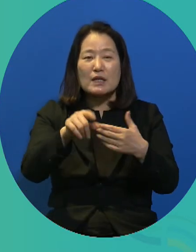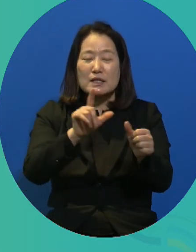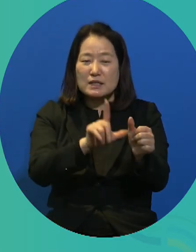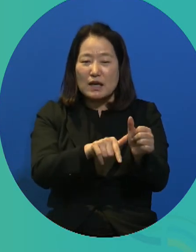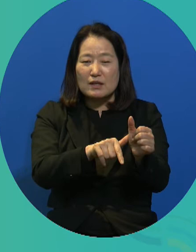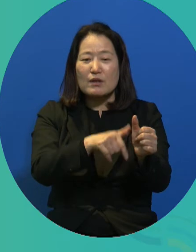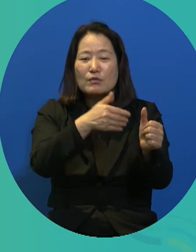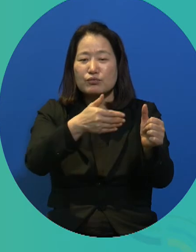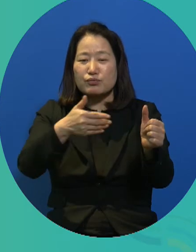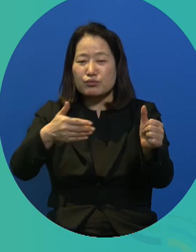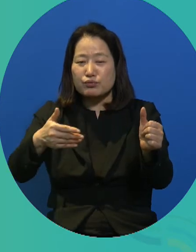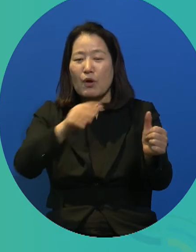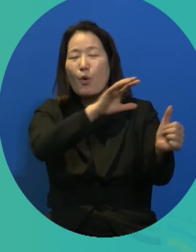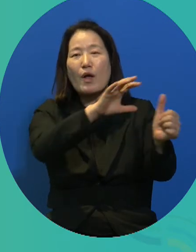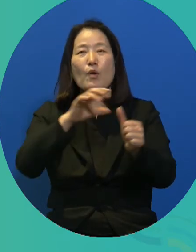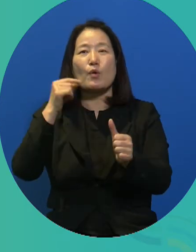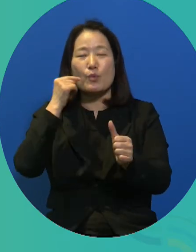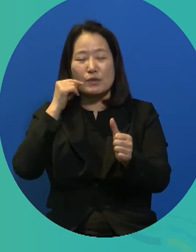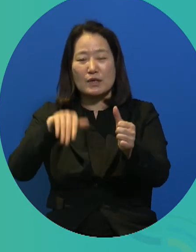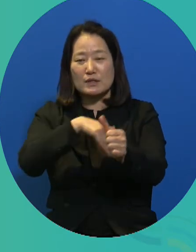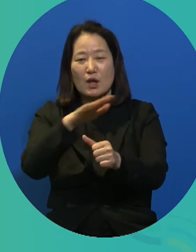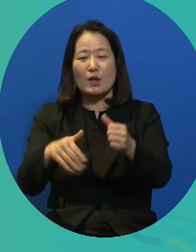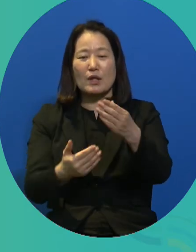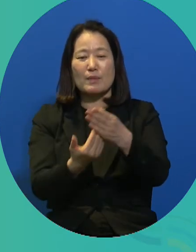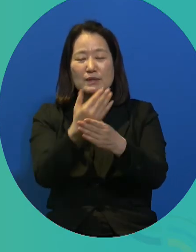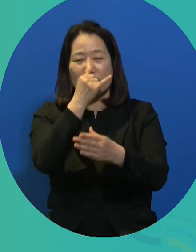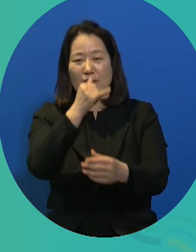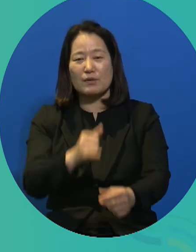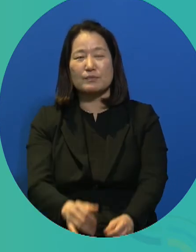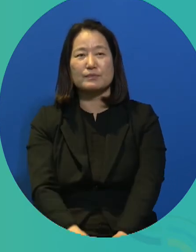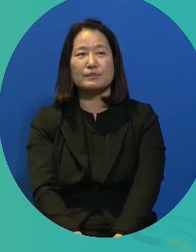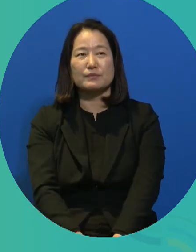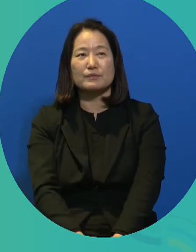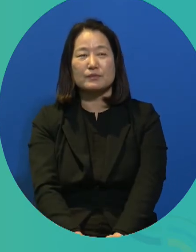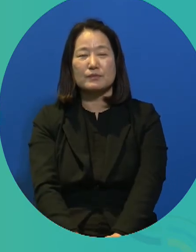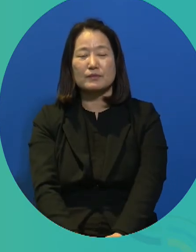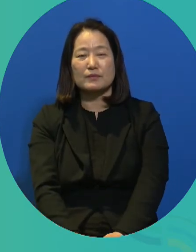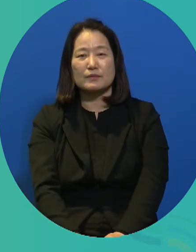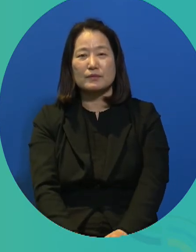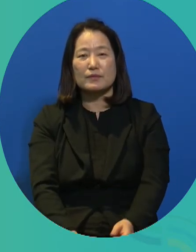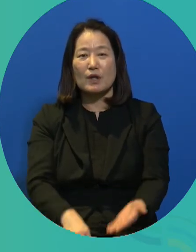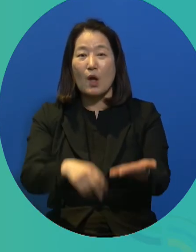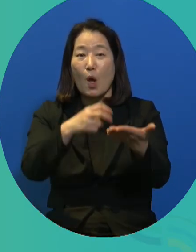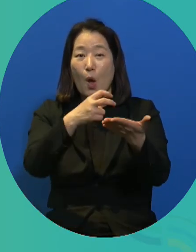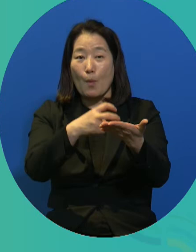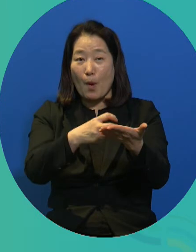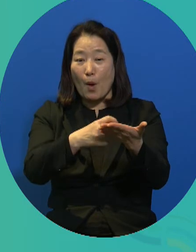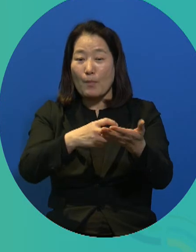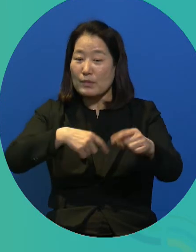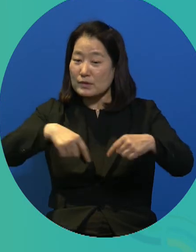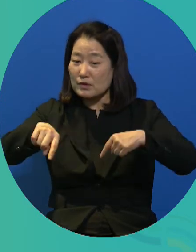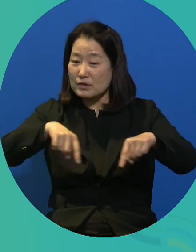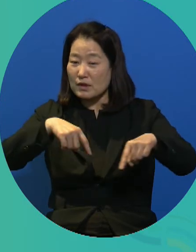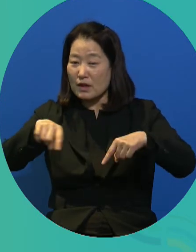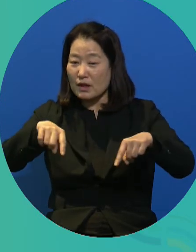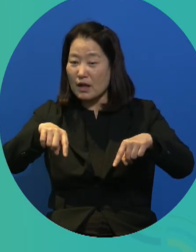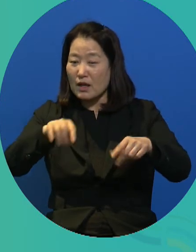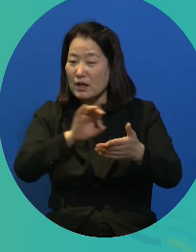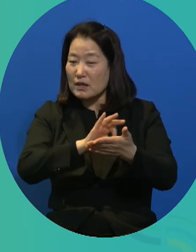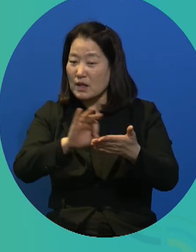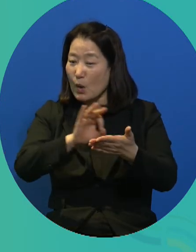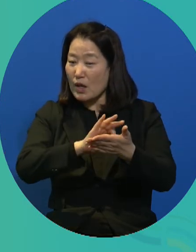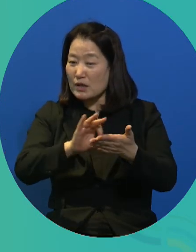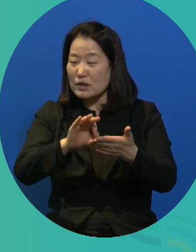그걸 전혀 활용하지 못하는 상태가 발생할 수 있습니다. 그리고 제도라는 게 아시는 것처럼 오랫동안 활용하지 않으면 그